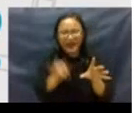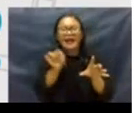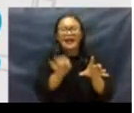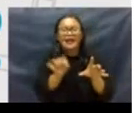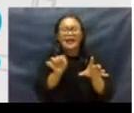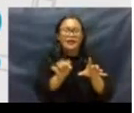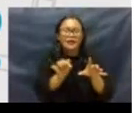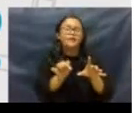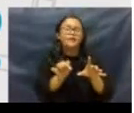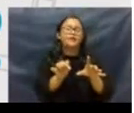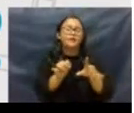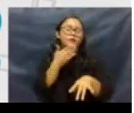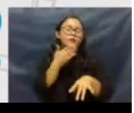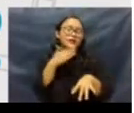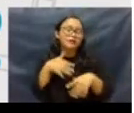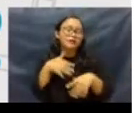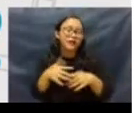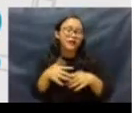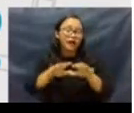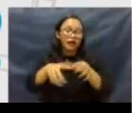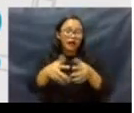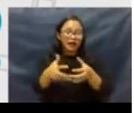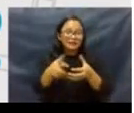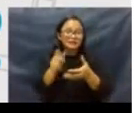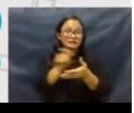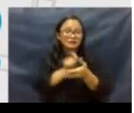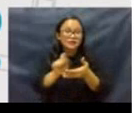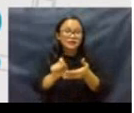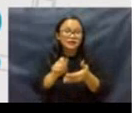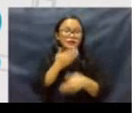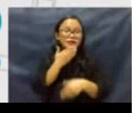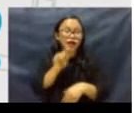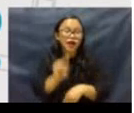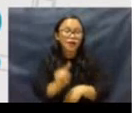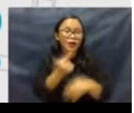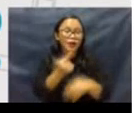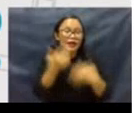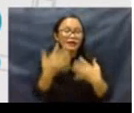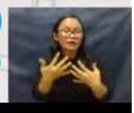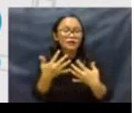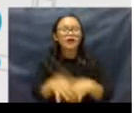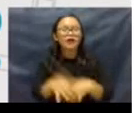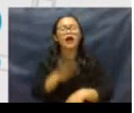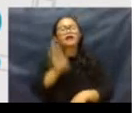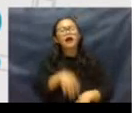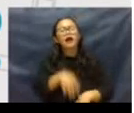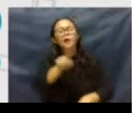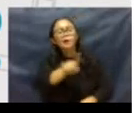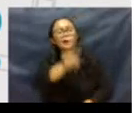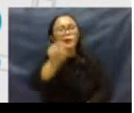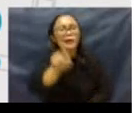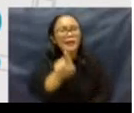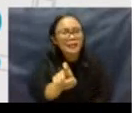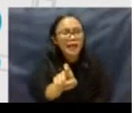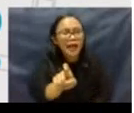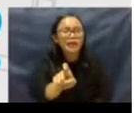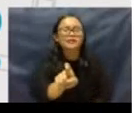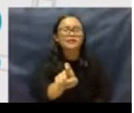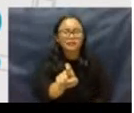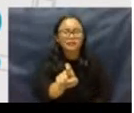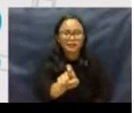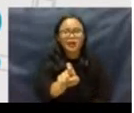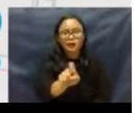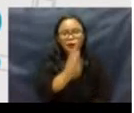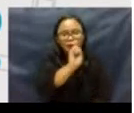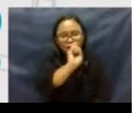di awal kelas, itu saya kalau mengawali dengan sebuah pertanyaan, a question, ya, a big question.